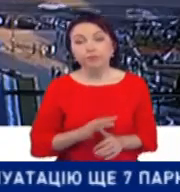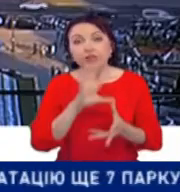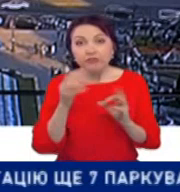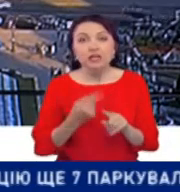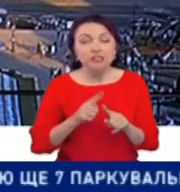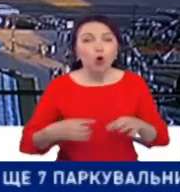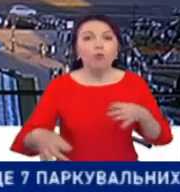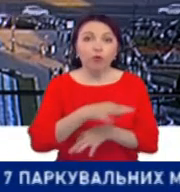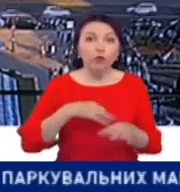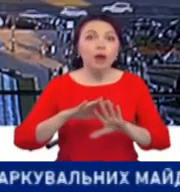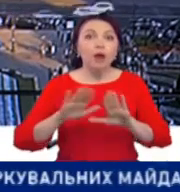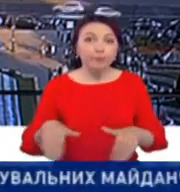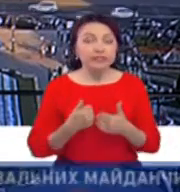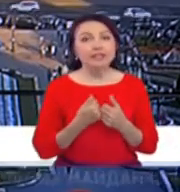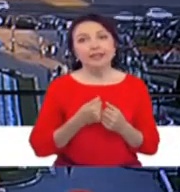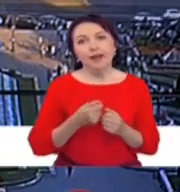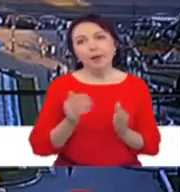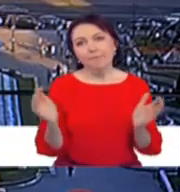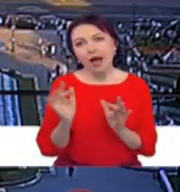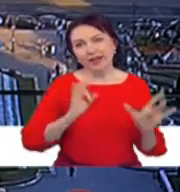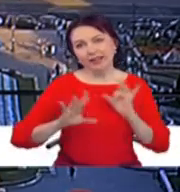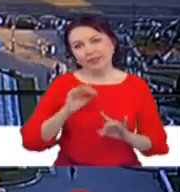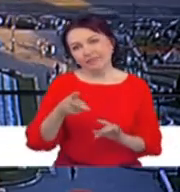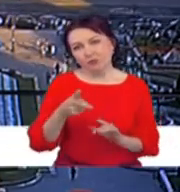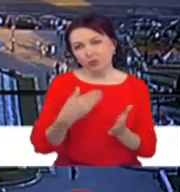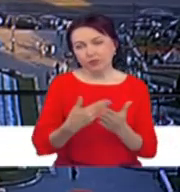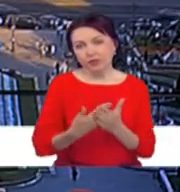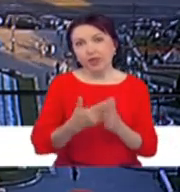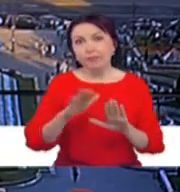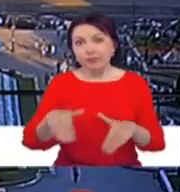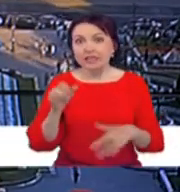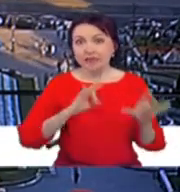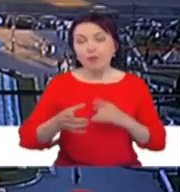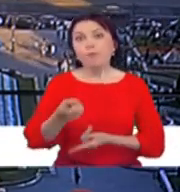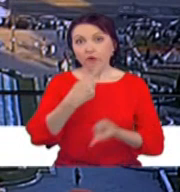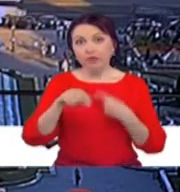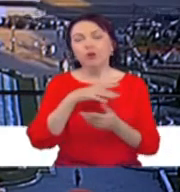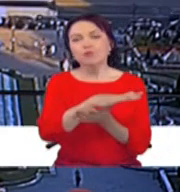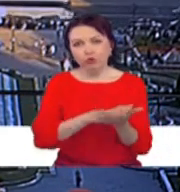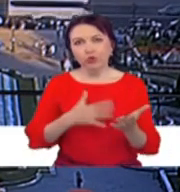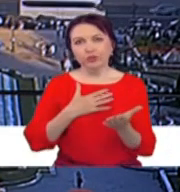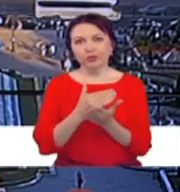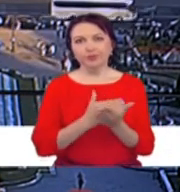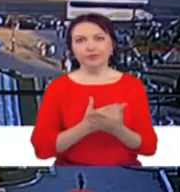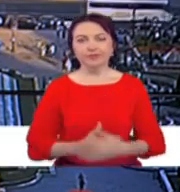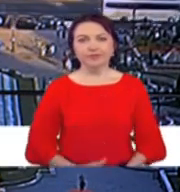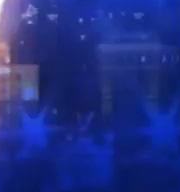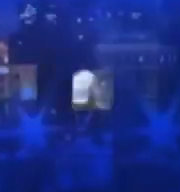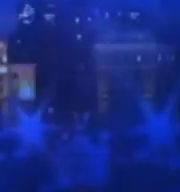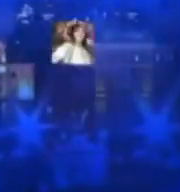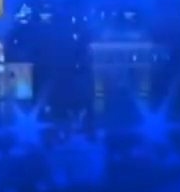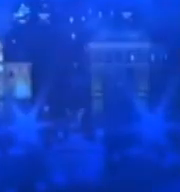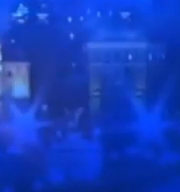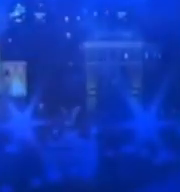вами обговоримо після нетривалої реклами, вона там буде 2-10 хвилинки. Після неї ми повертаємося і продовжуємо нашу передачу. Будьте з нами.